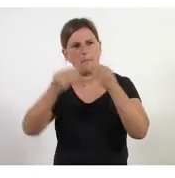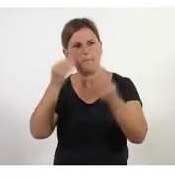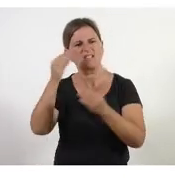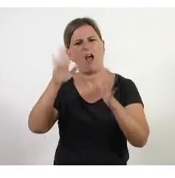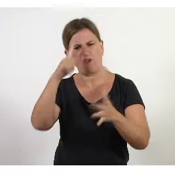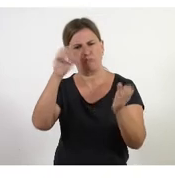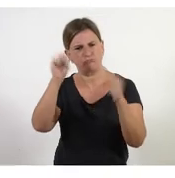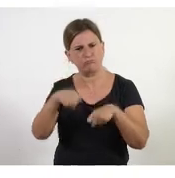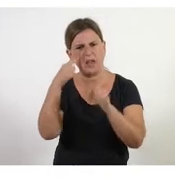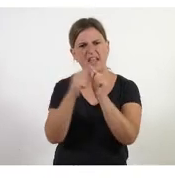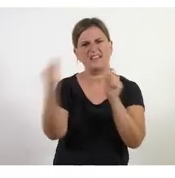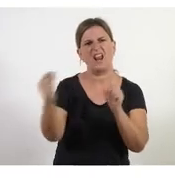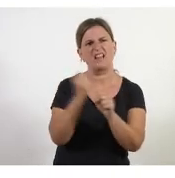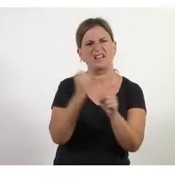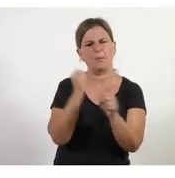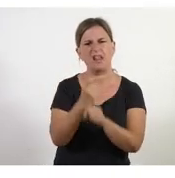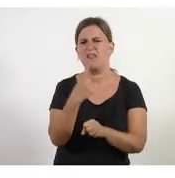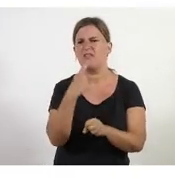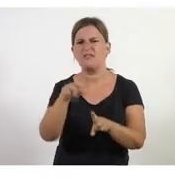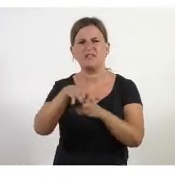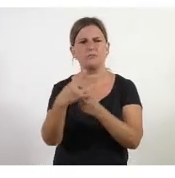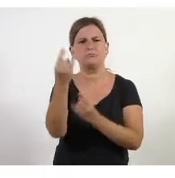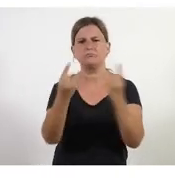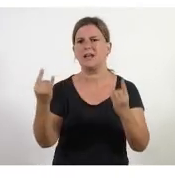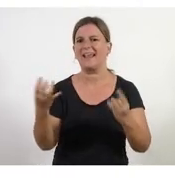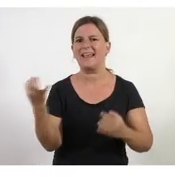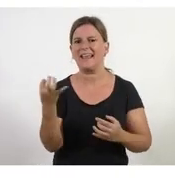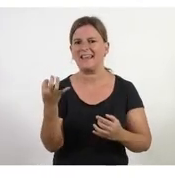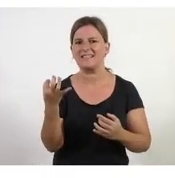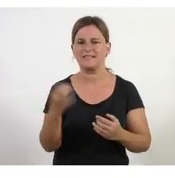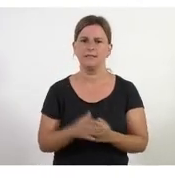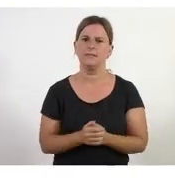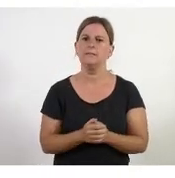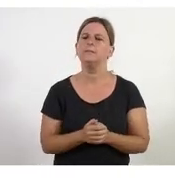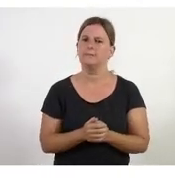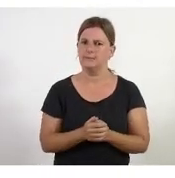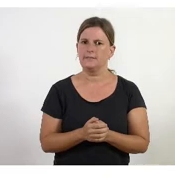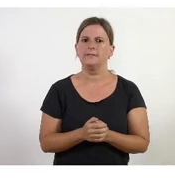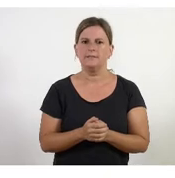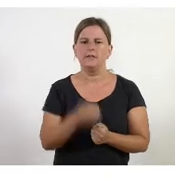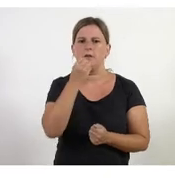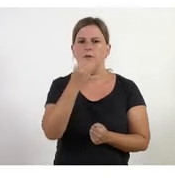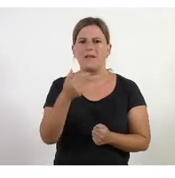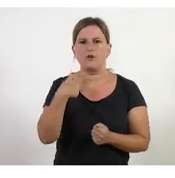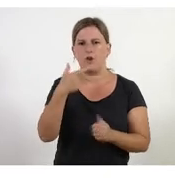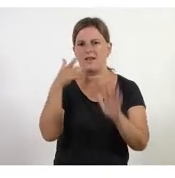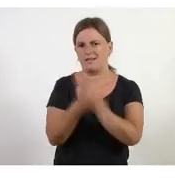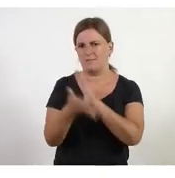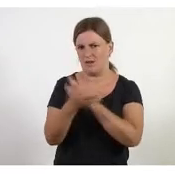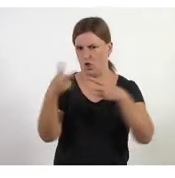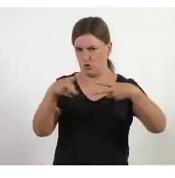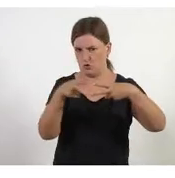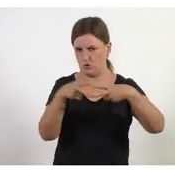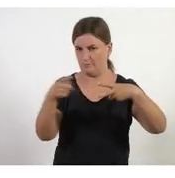teletreball. Mira, doncs jo et parlaria de dos aspectes diferents.